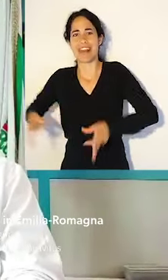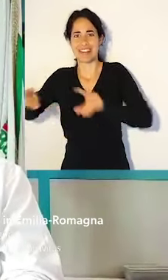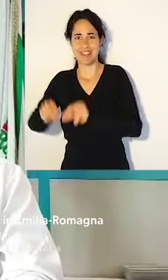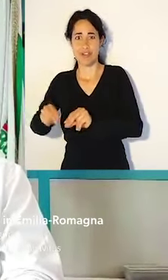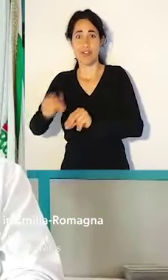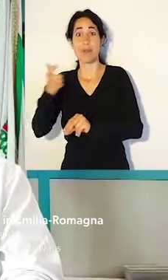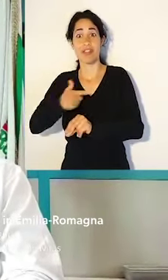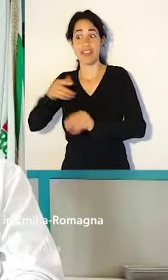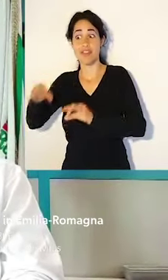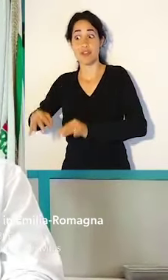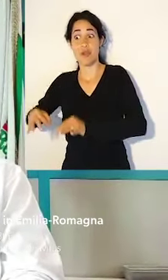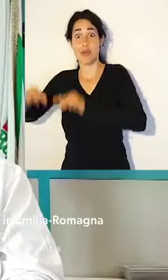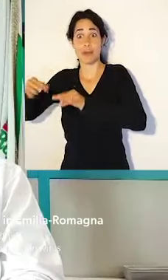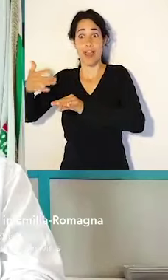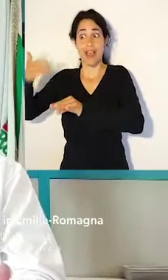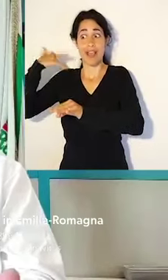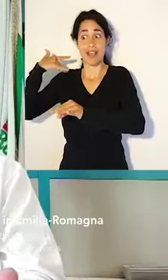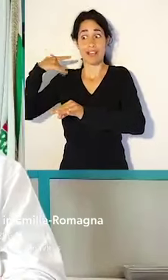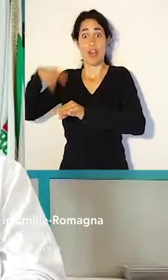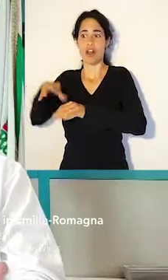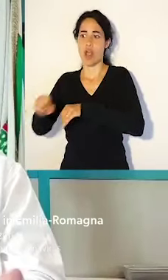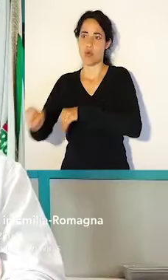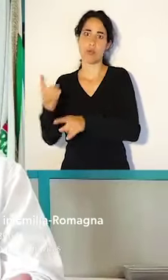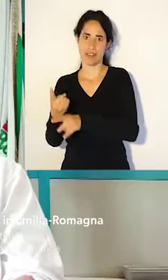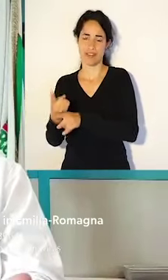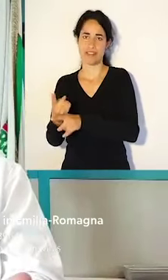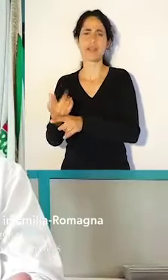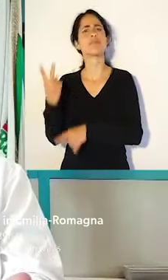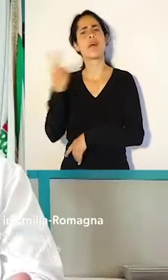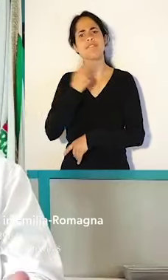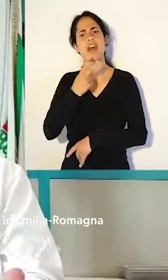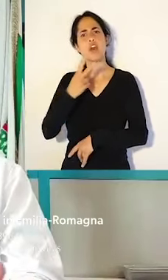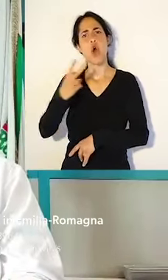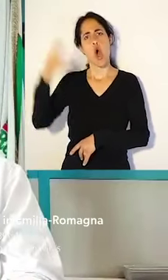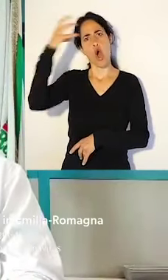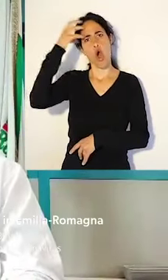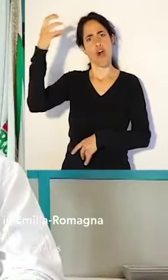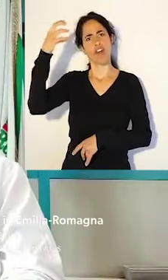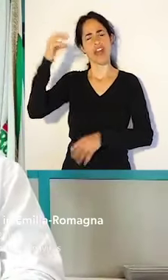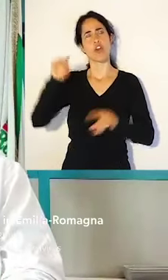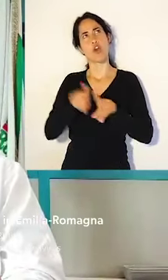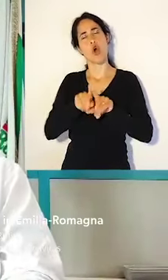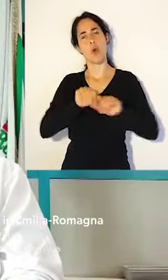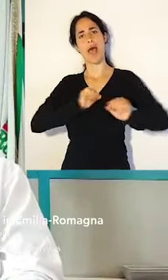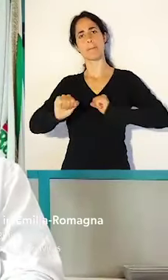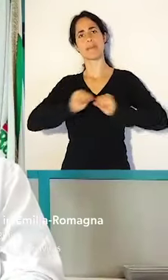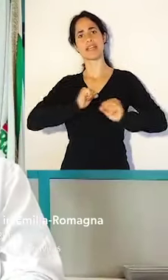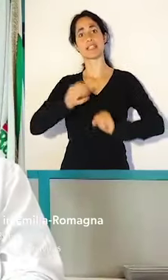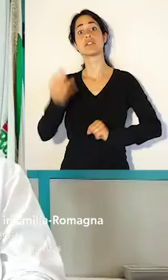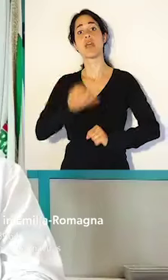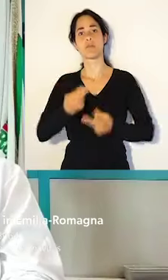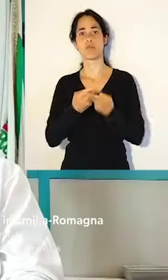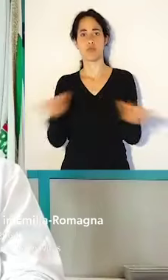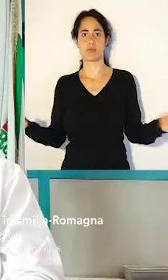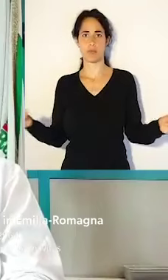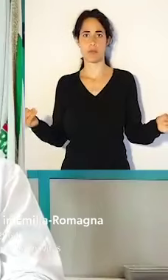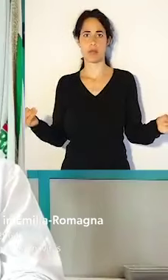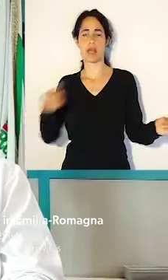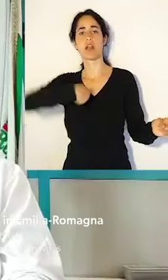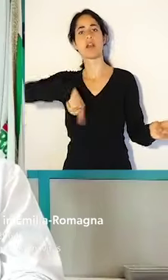stato sospeso. Però il governo è sempre un governo pubblico del sistema sanitario e noi investiremo